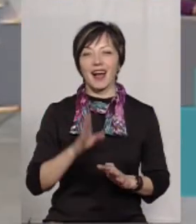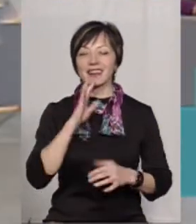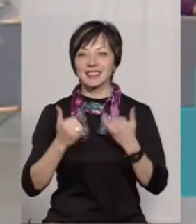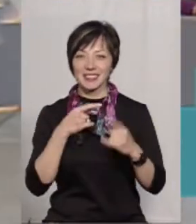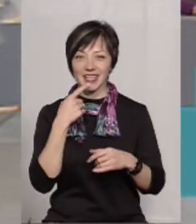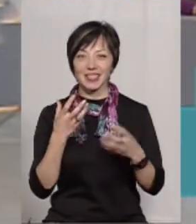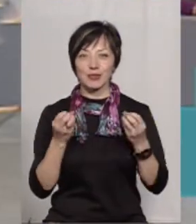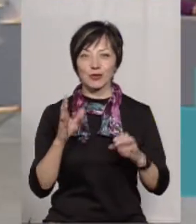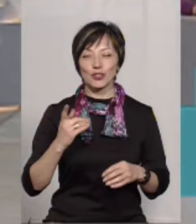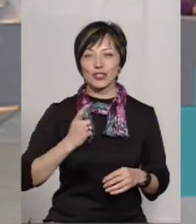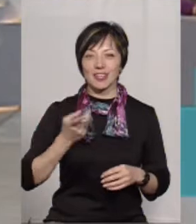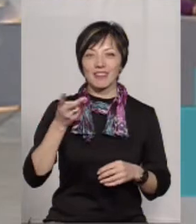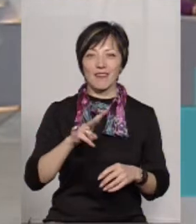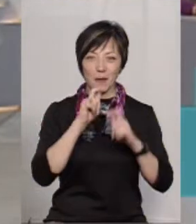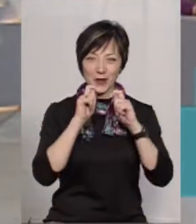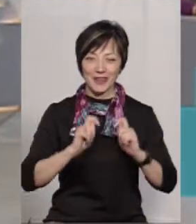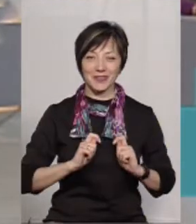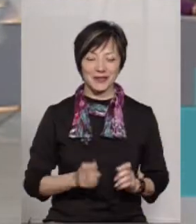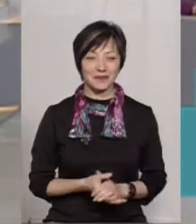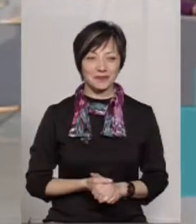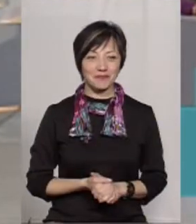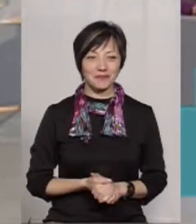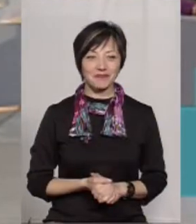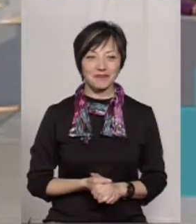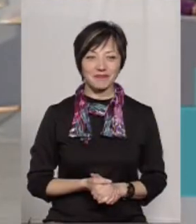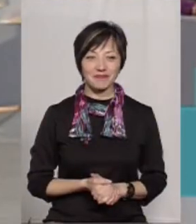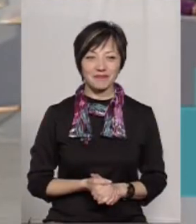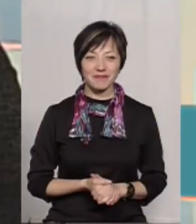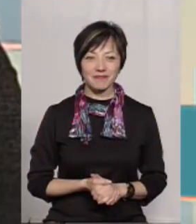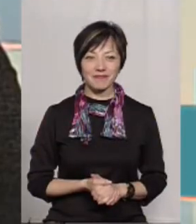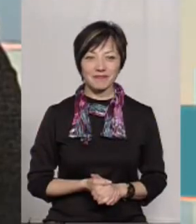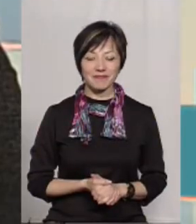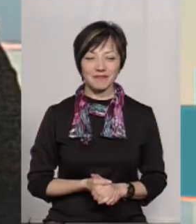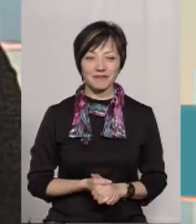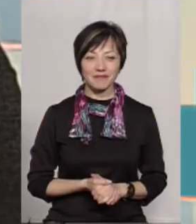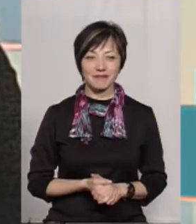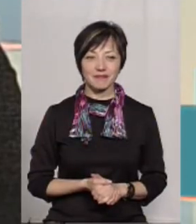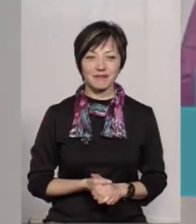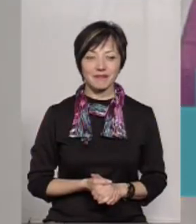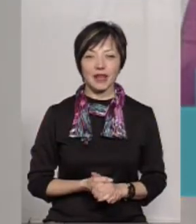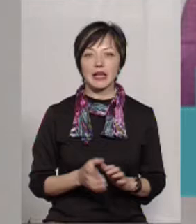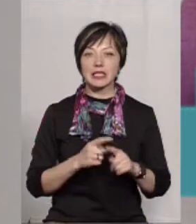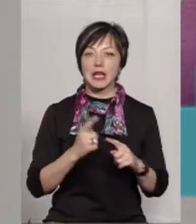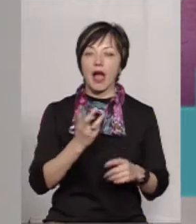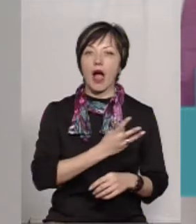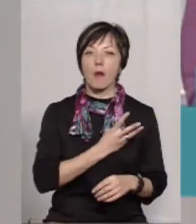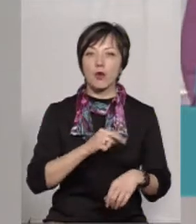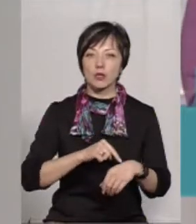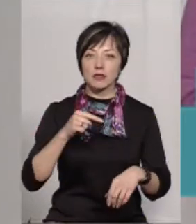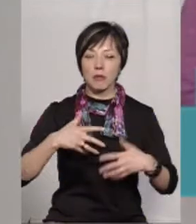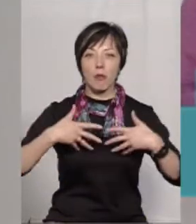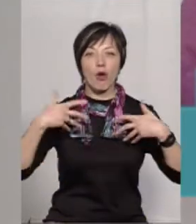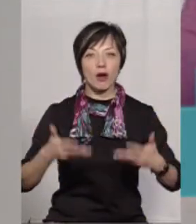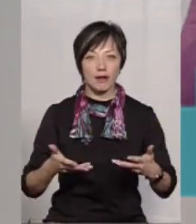наречена сказала, я ще буду очікувати два подарунка. Ну влітку, це... звичайно, більше пар. Так. Влітку, ну, більше. Це емоційний такий